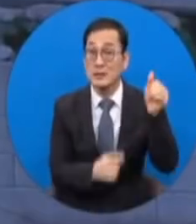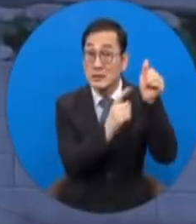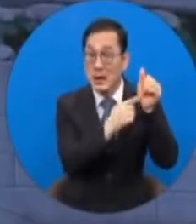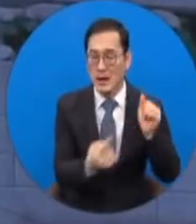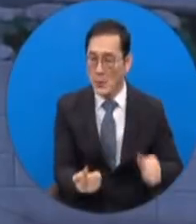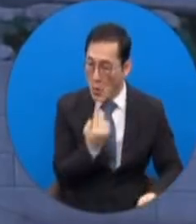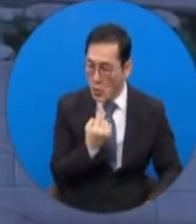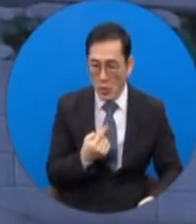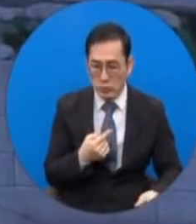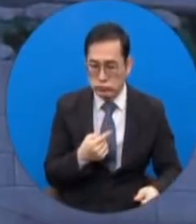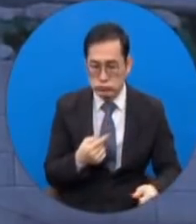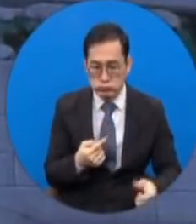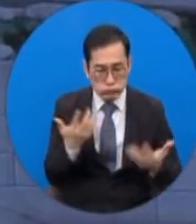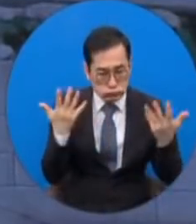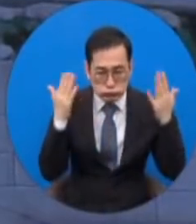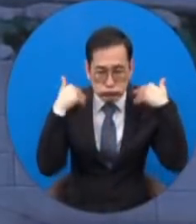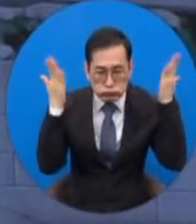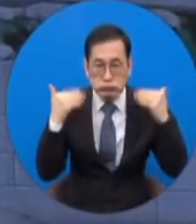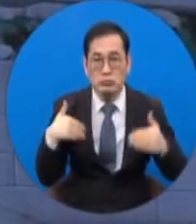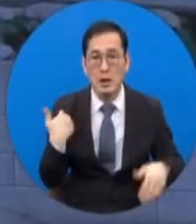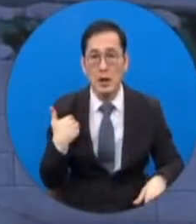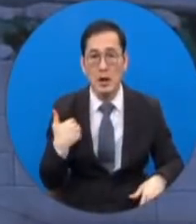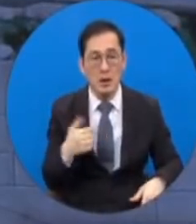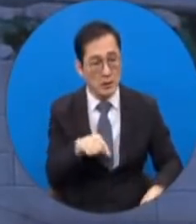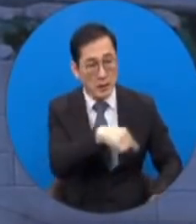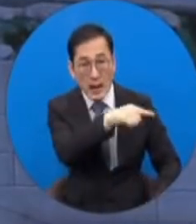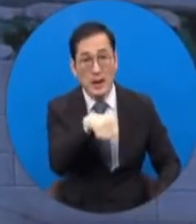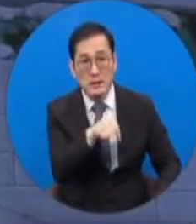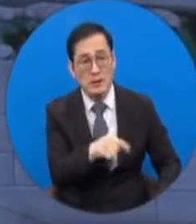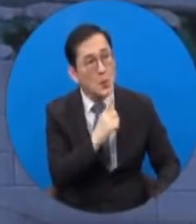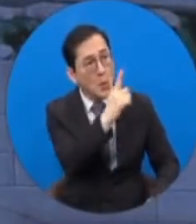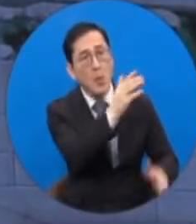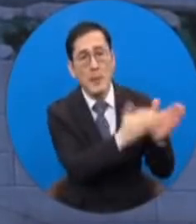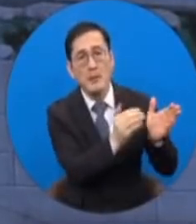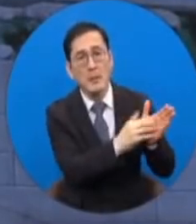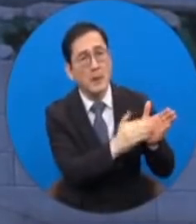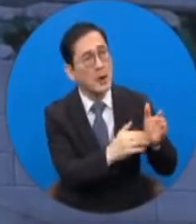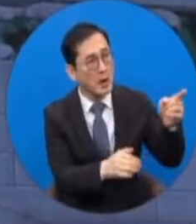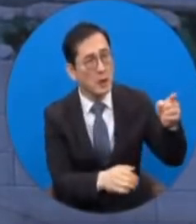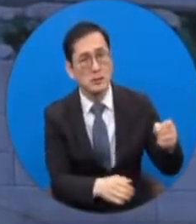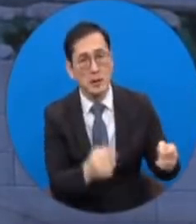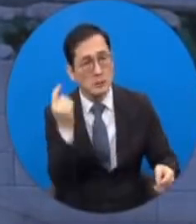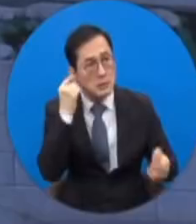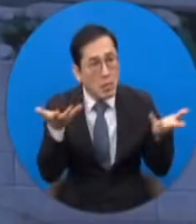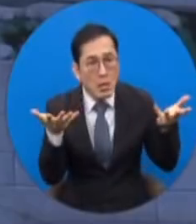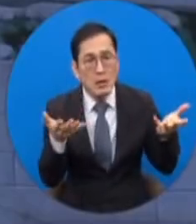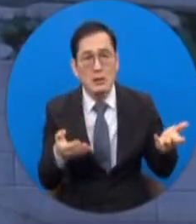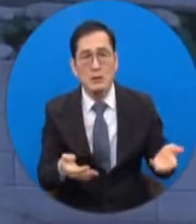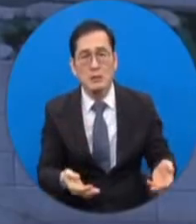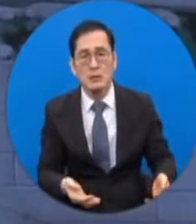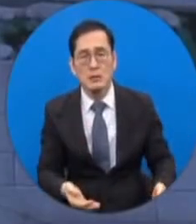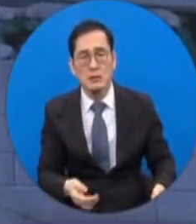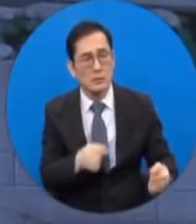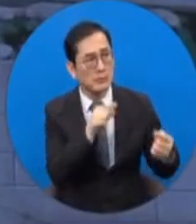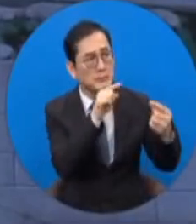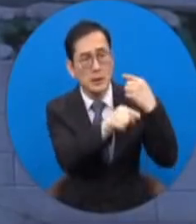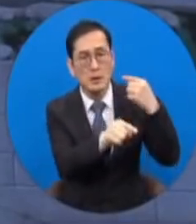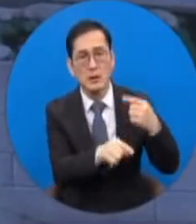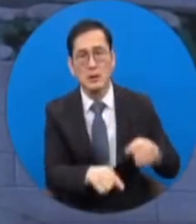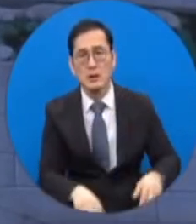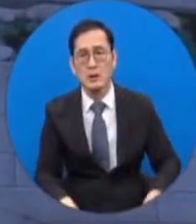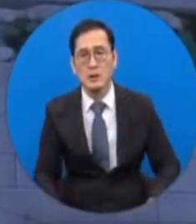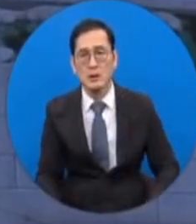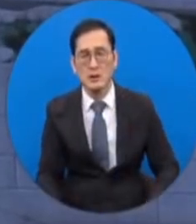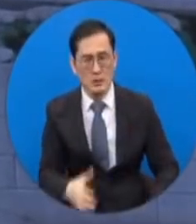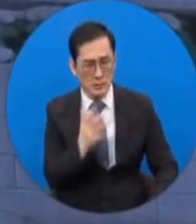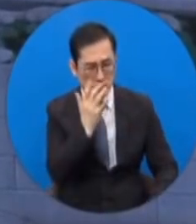못받았다 라고 하니까 같은 국민의 당 내부에서도 보고 했다는 사람이 꼭 보고 안 받았다는 사람이 있으니까 당최